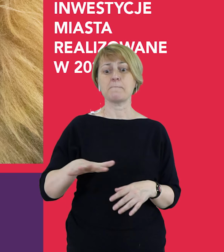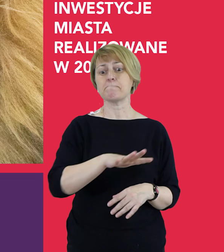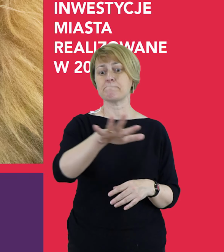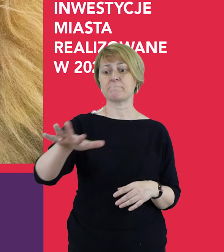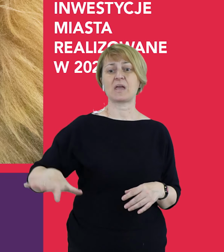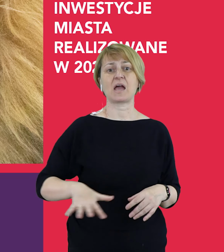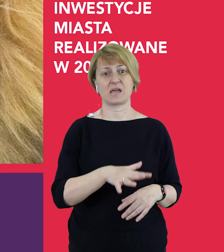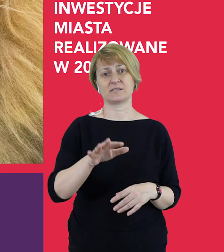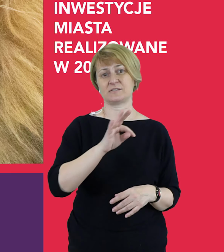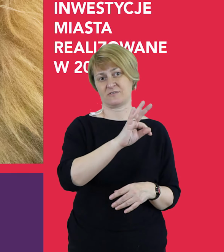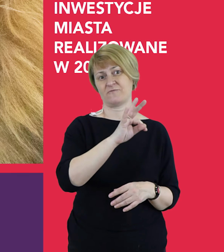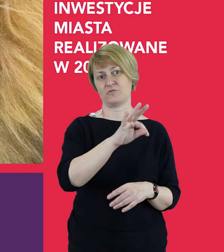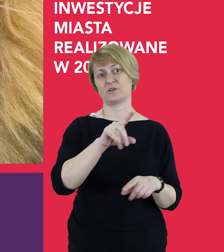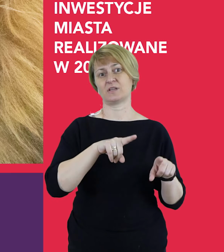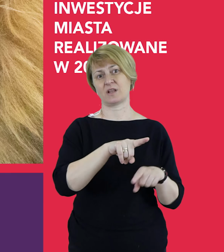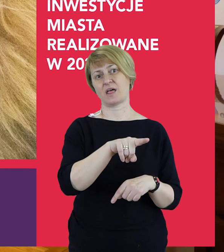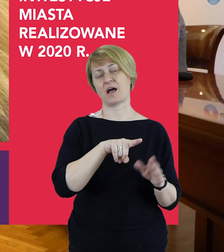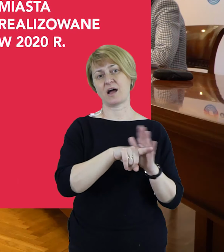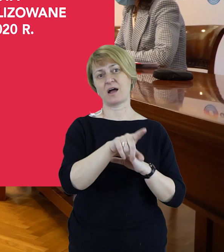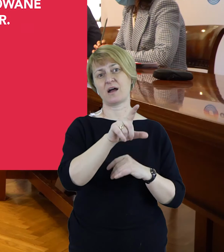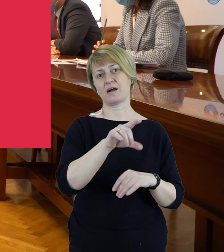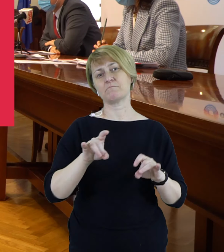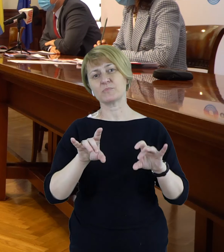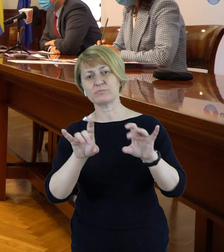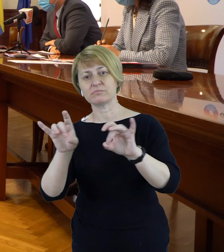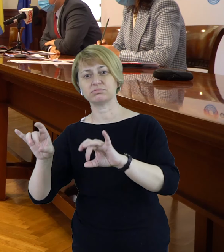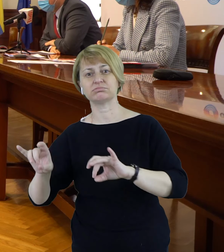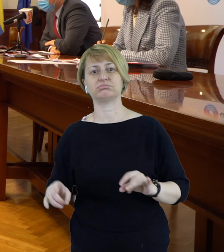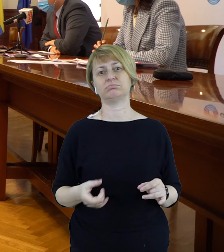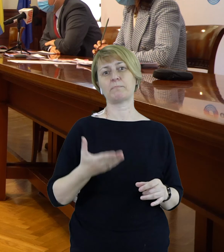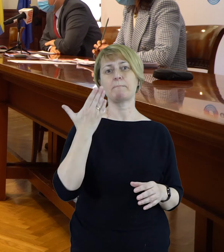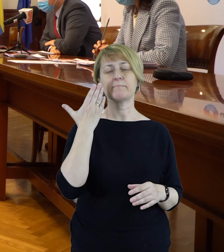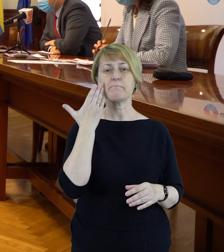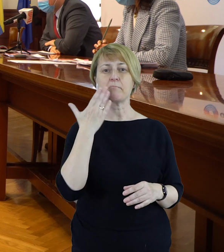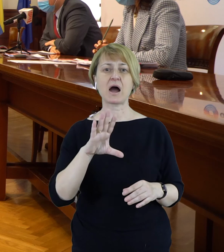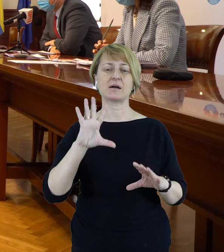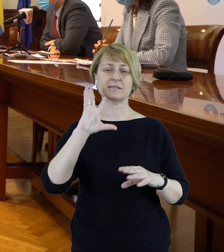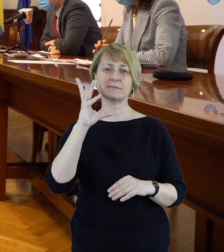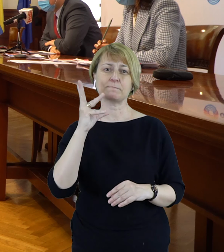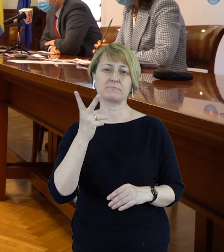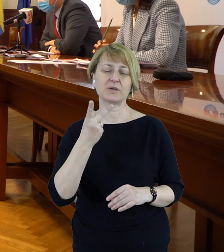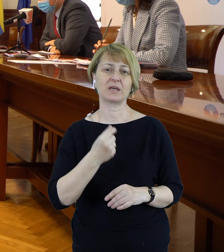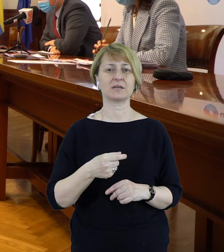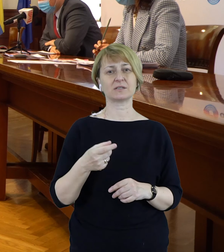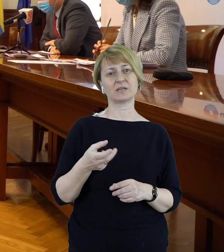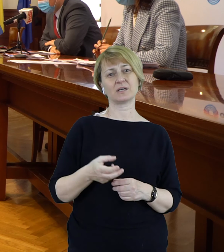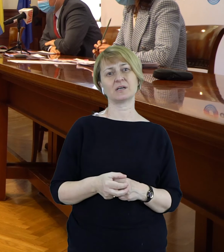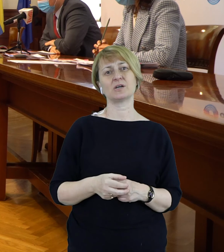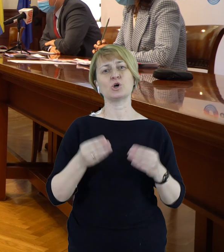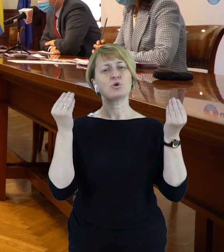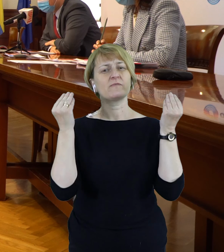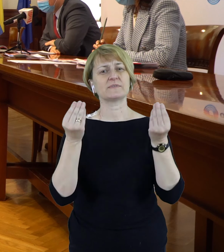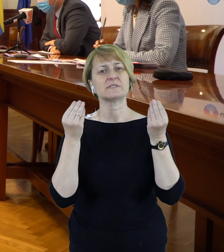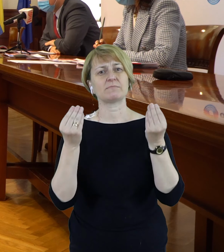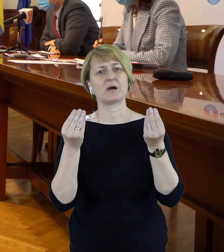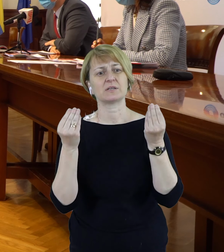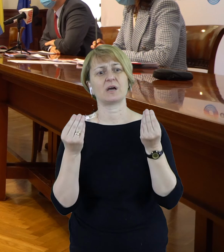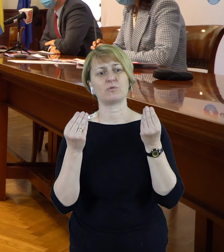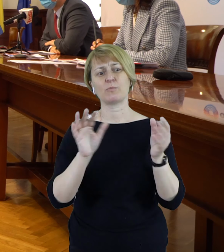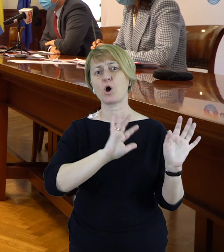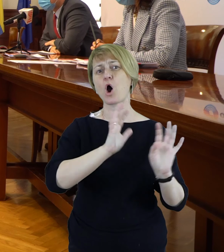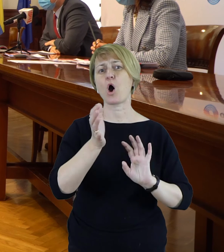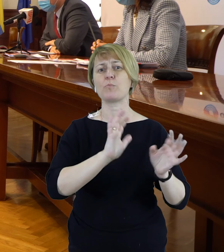unikatami, a wybieg, który dla nich stworzyliśmy, jest naprawdę piękny. Oprócz tego, że spełnia najwyższe standardy, jakie stawia się tego typu obiektom,